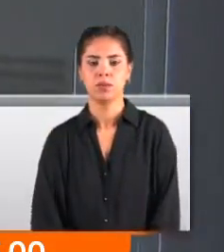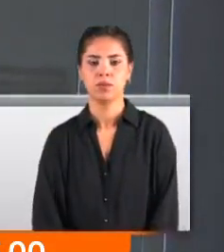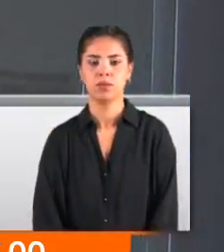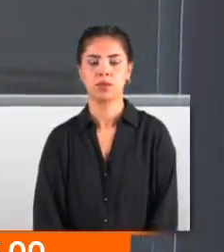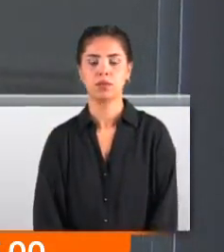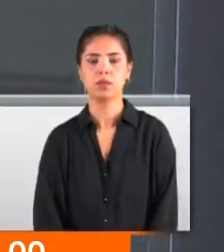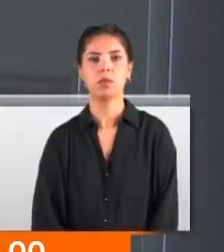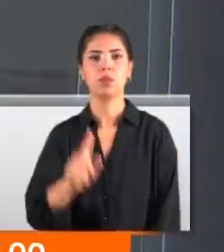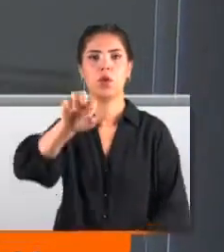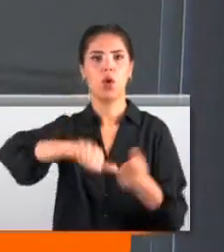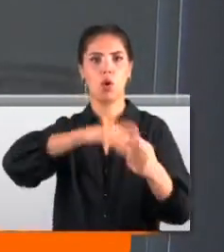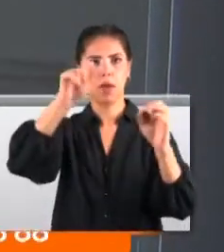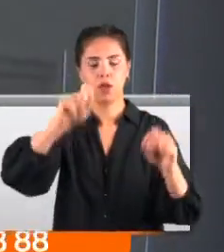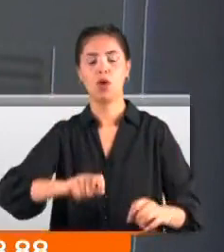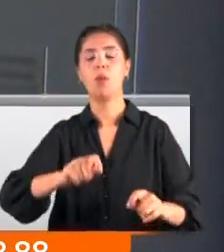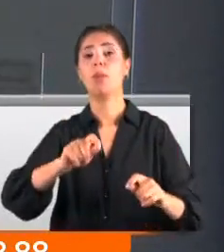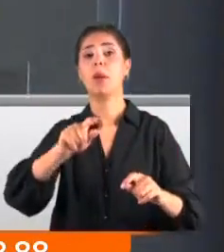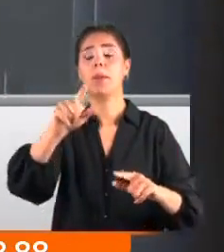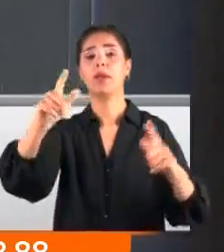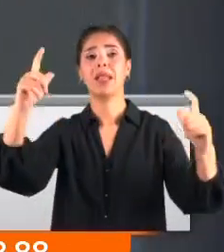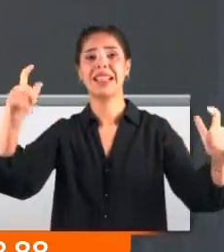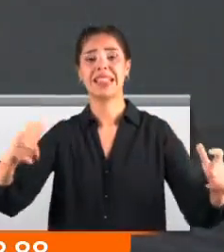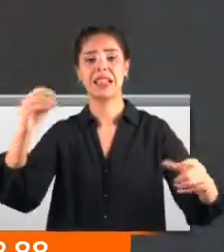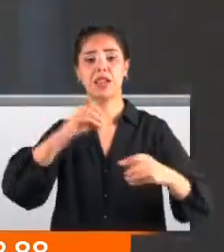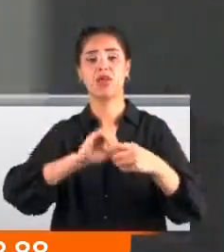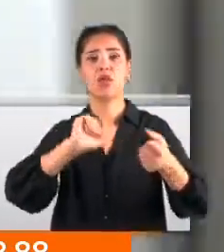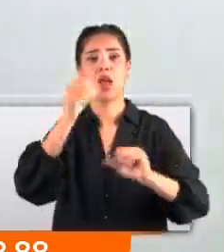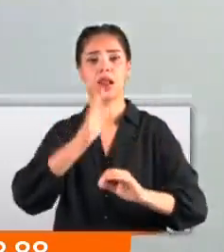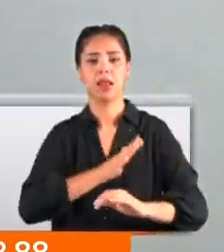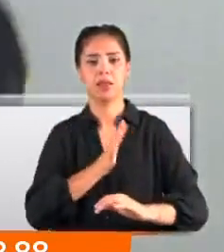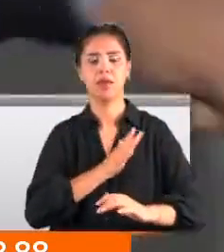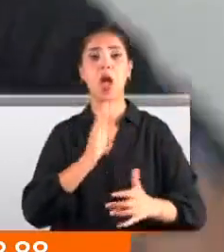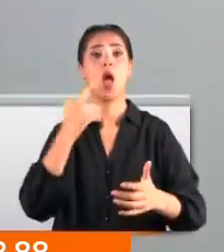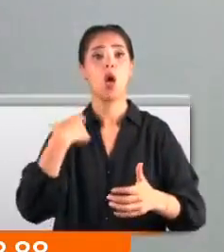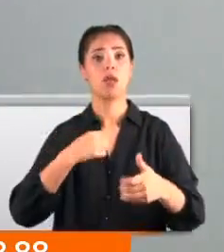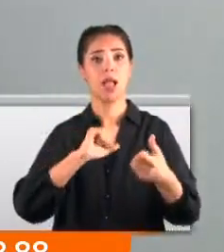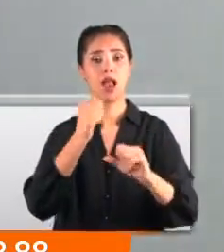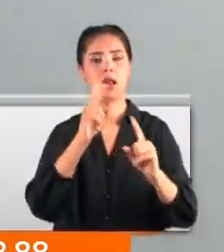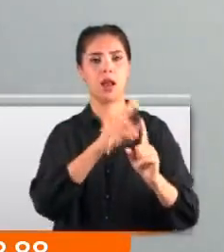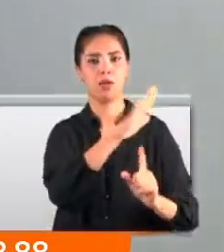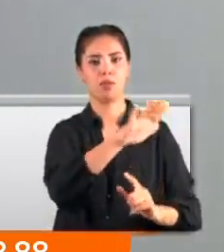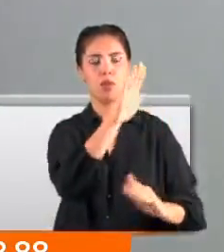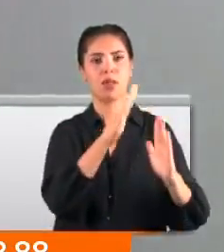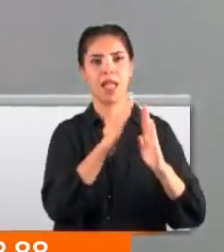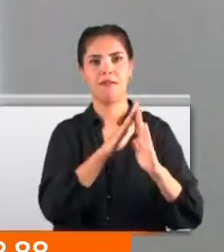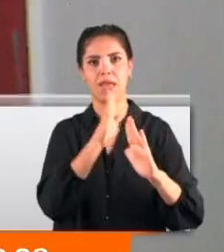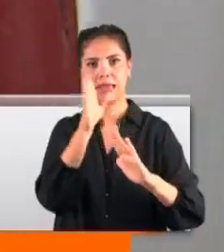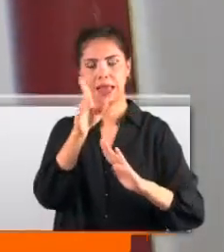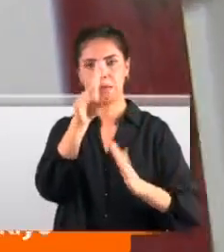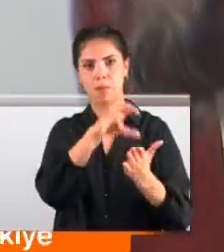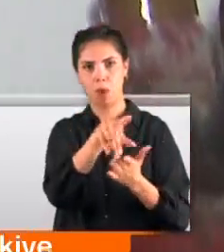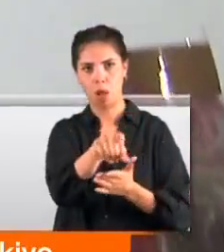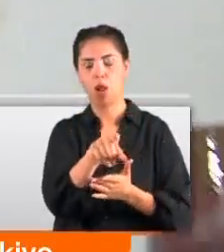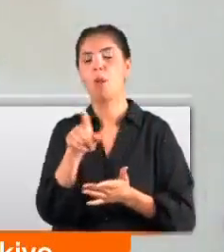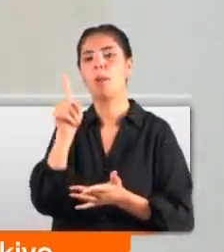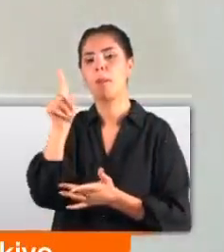Film gibi operasyon başladığında sitenin içinde inanılmaz bir hareketlilik yaşandı. Özel harekat timlerinin bir kısmı daire kapısından girerken bir kısmı da benim gibi